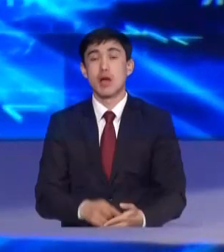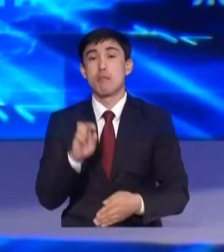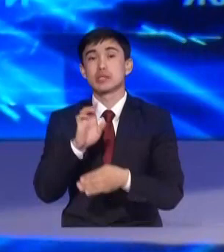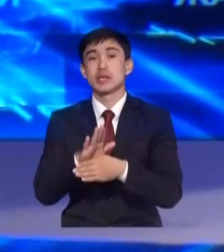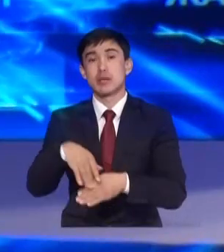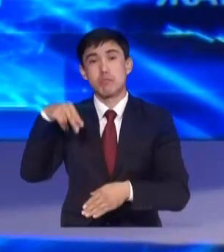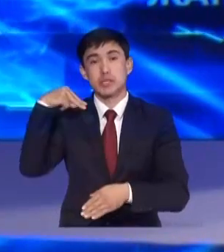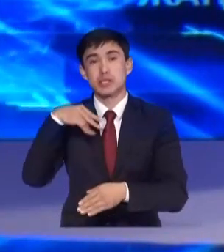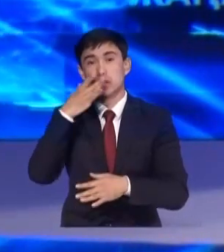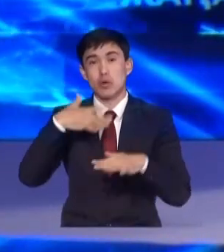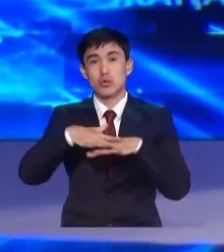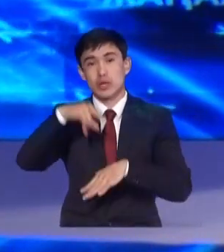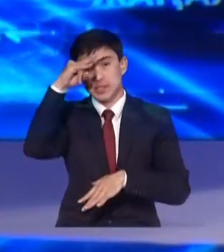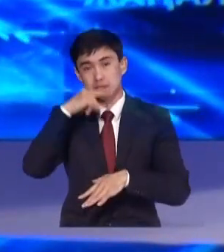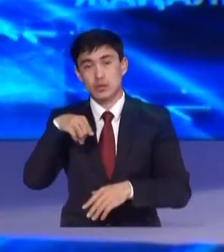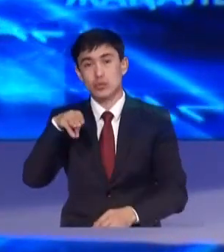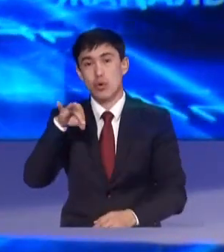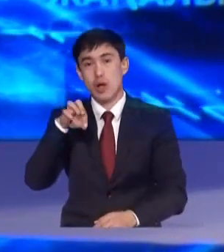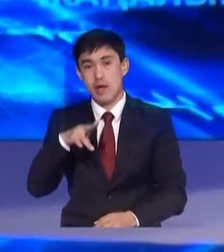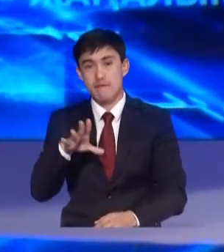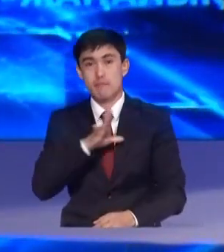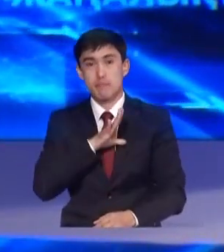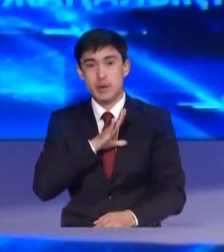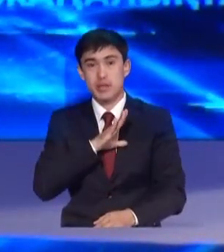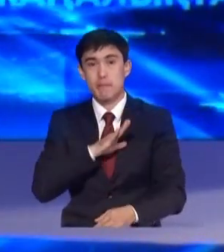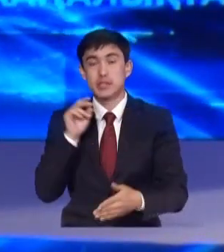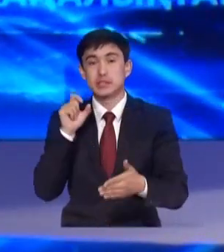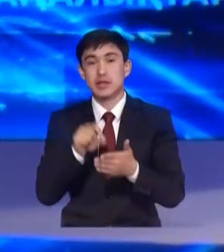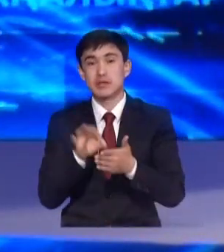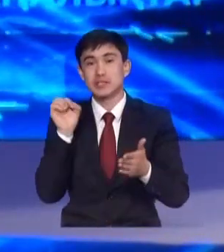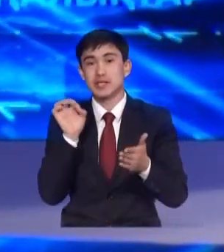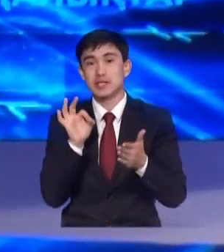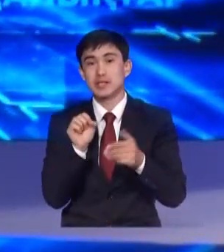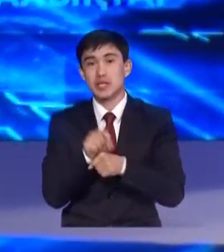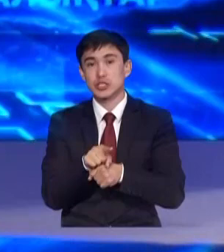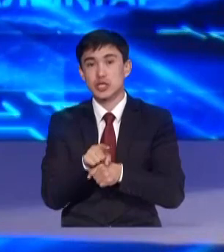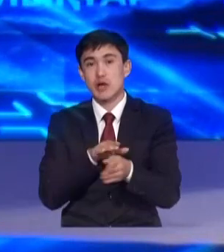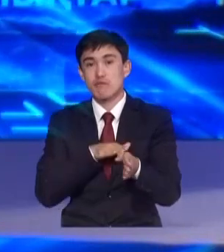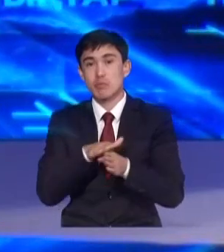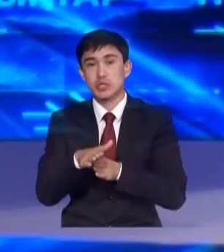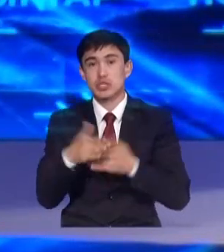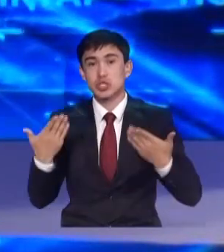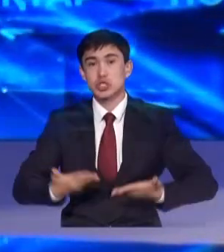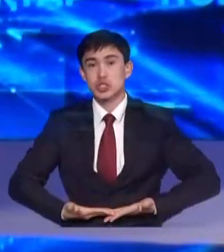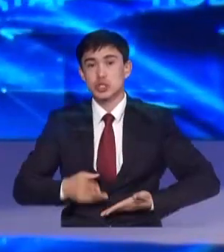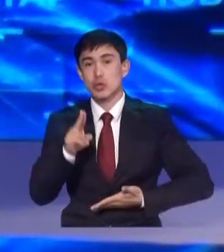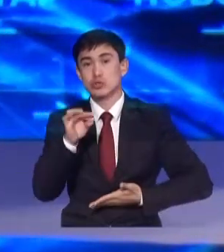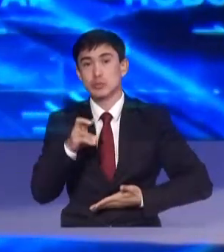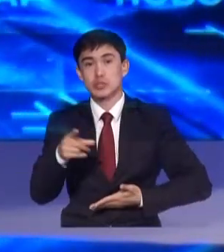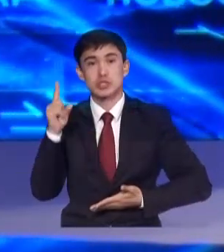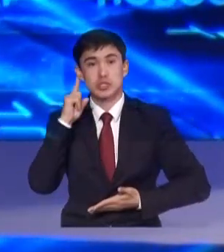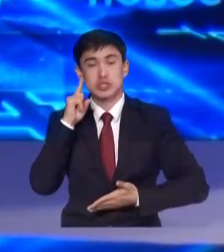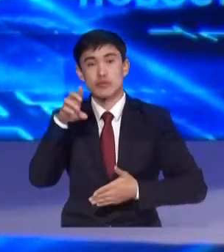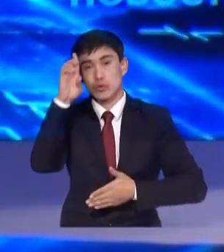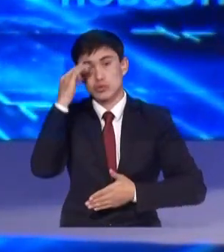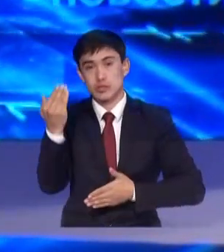В послании президента народу Казахстана Касым-Жомартом Токаевым была поставлена задача воплотить в жизнь концепцию